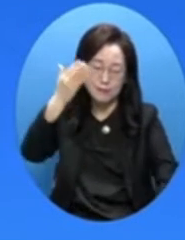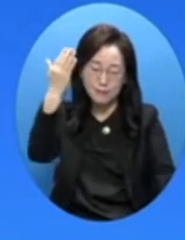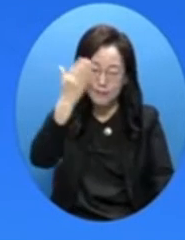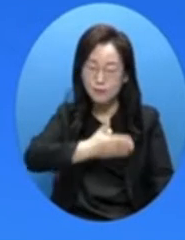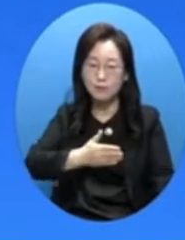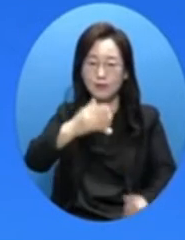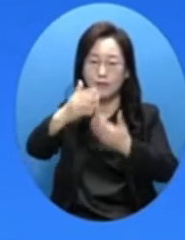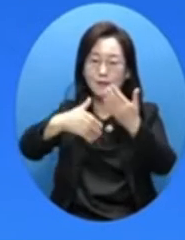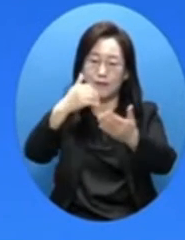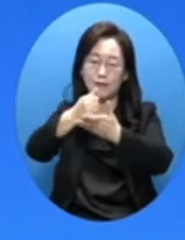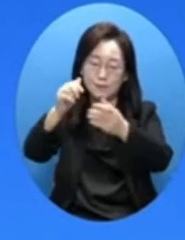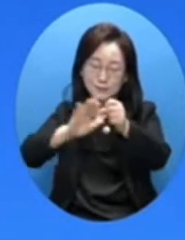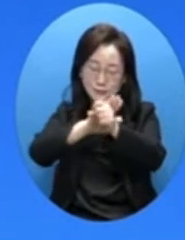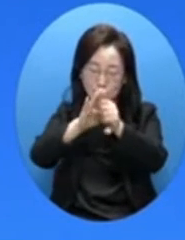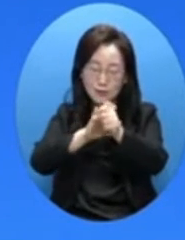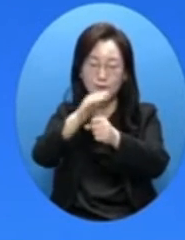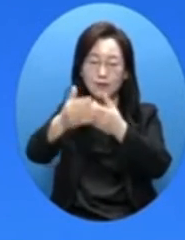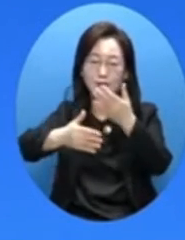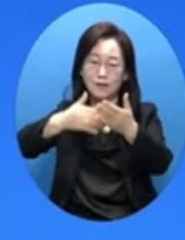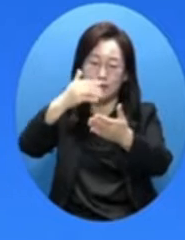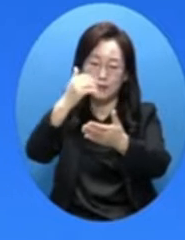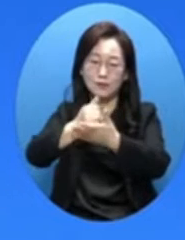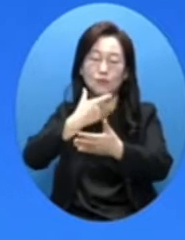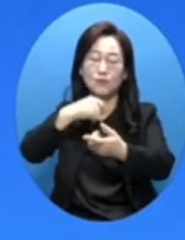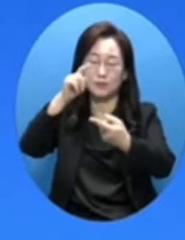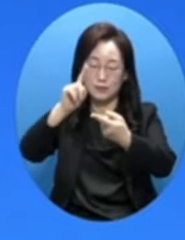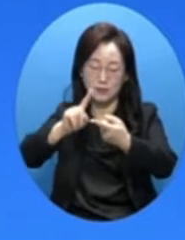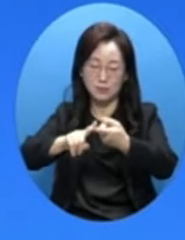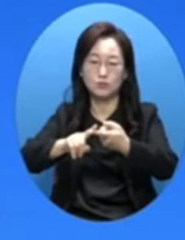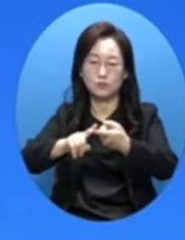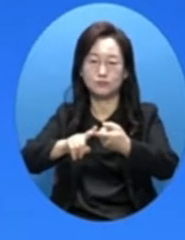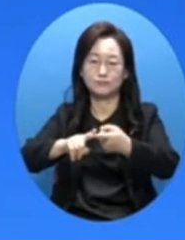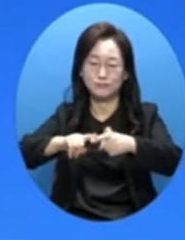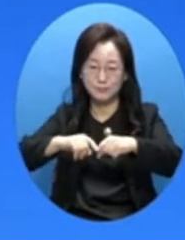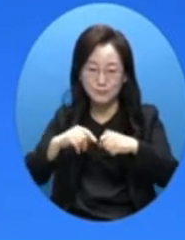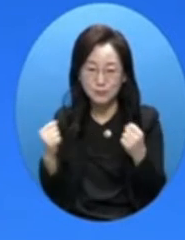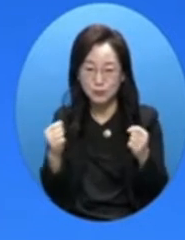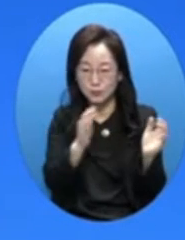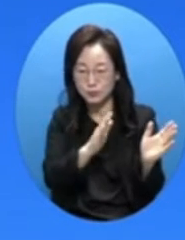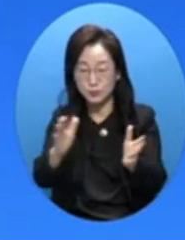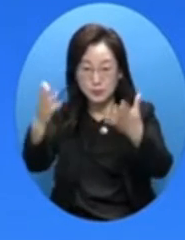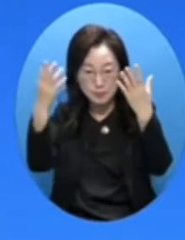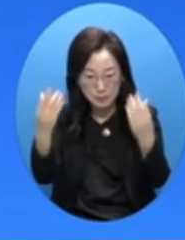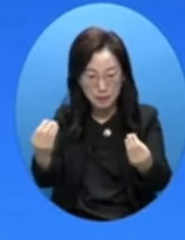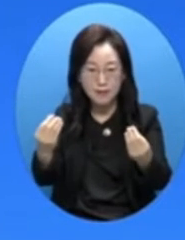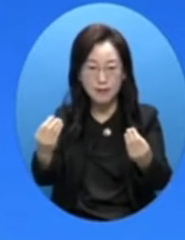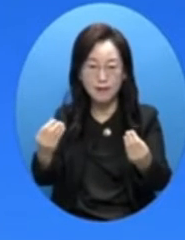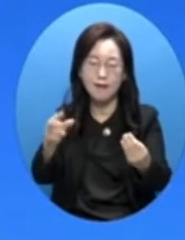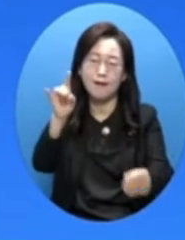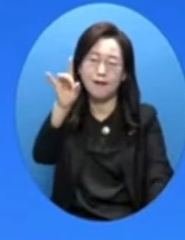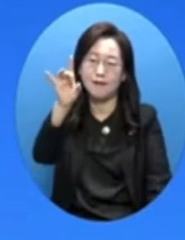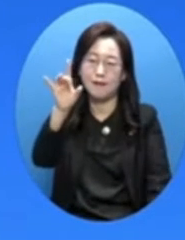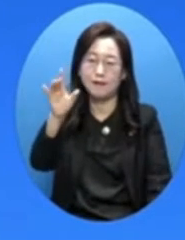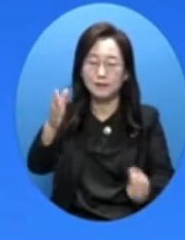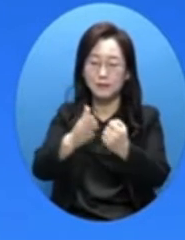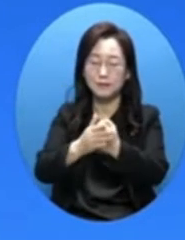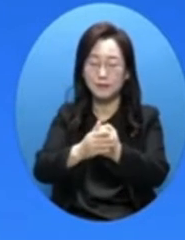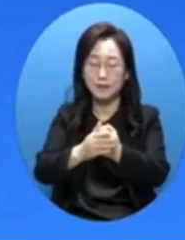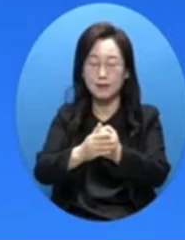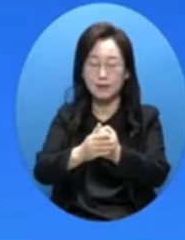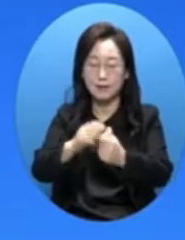사랑하고 하나님만 뜻대로 살기를 원한 그같이 준비된 처녀가 없었기 때문에 그에게 성령이